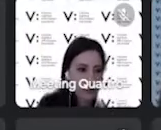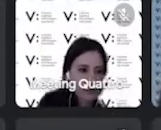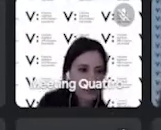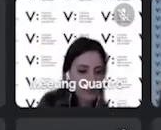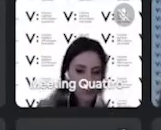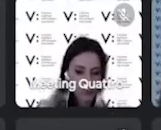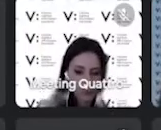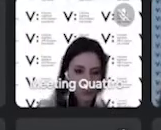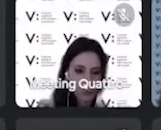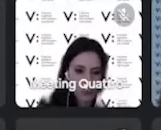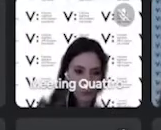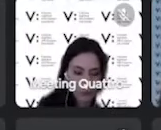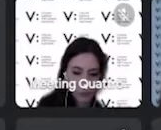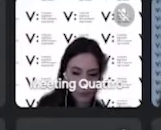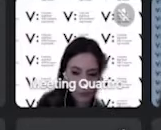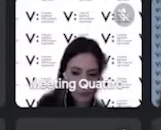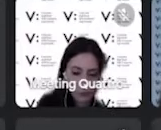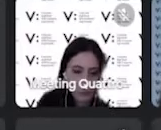sempre Barbara,